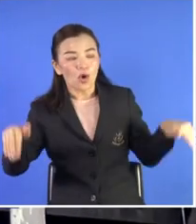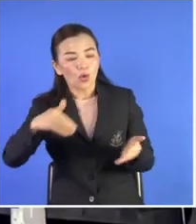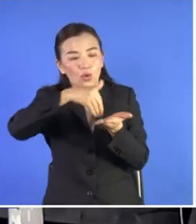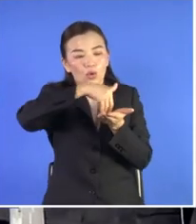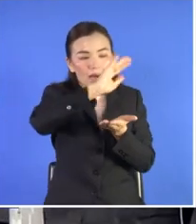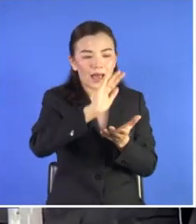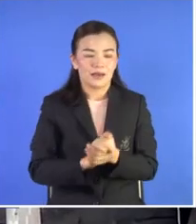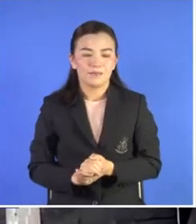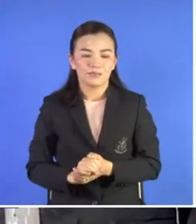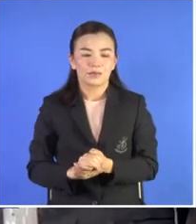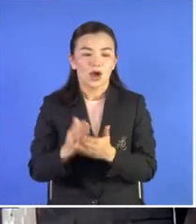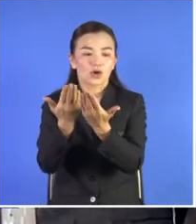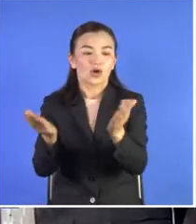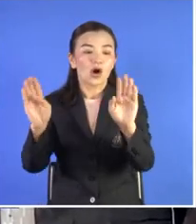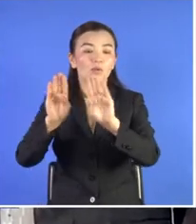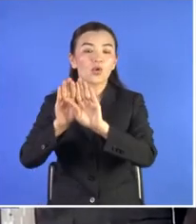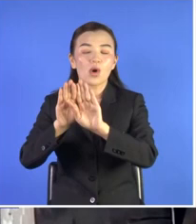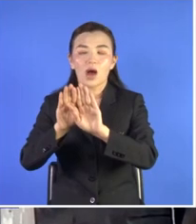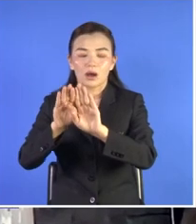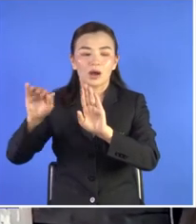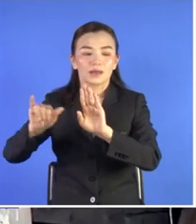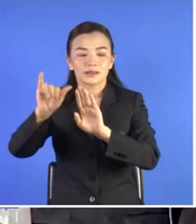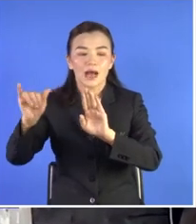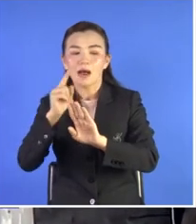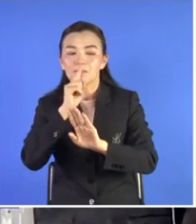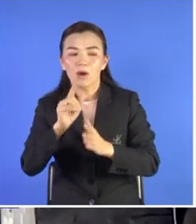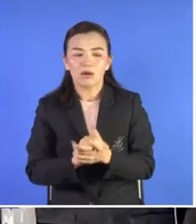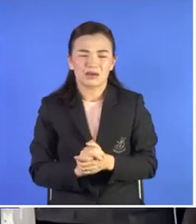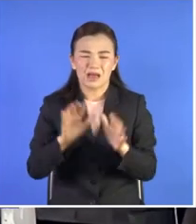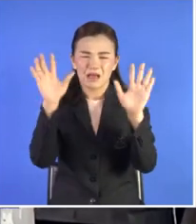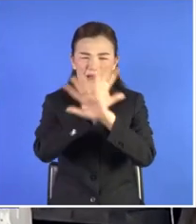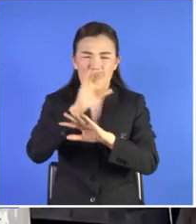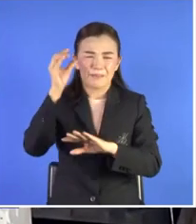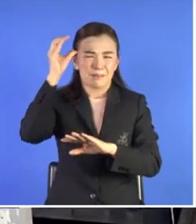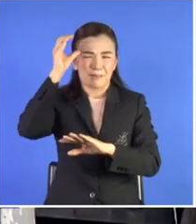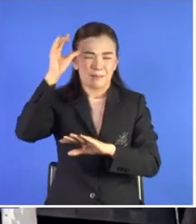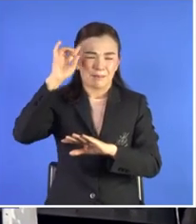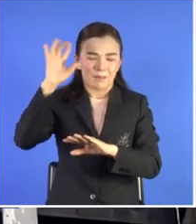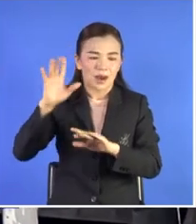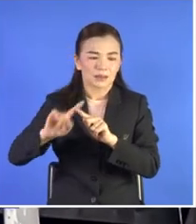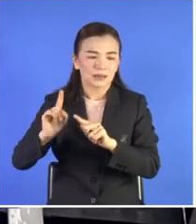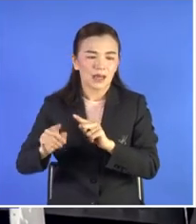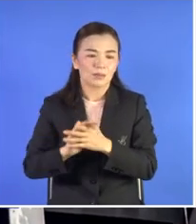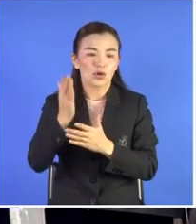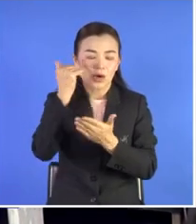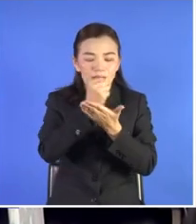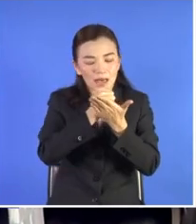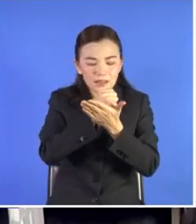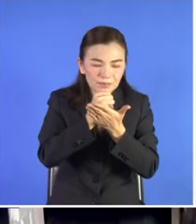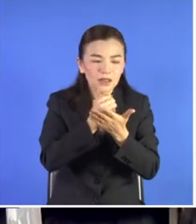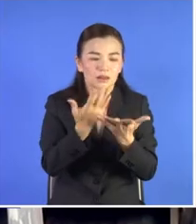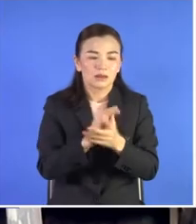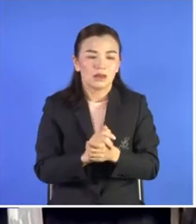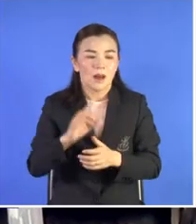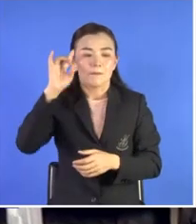บอกว่าเขาไม่ค่อยปกตินะในอดีตเนี่ยเคยเสพยาจนมีอาการทางประสาทเคยพาไปรักษาแล้วแต่ว่าเขาบอกเขาไม่ได้บ้าค